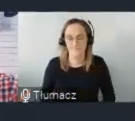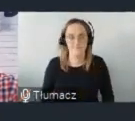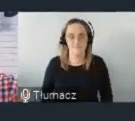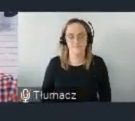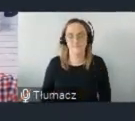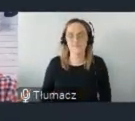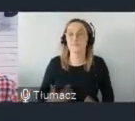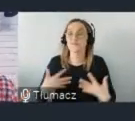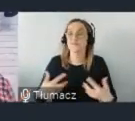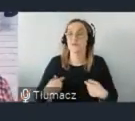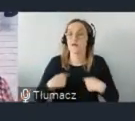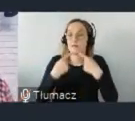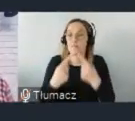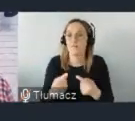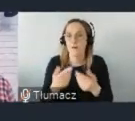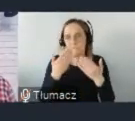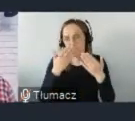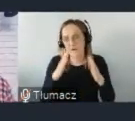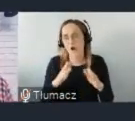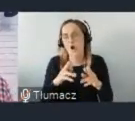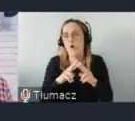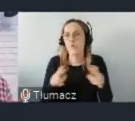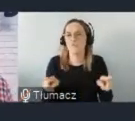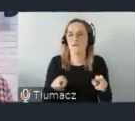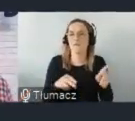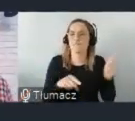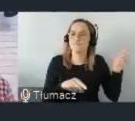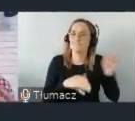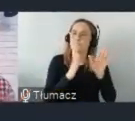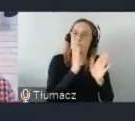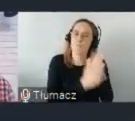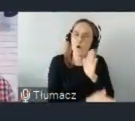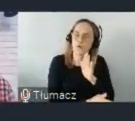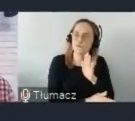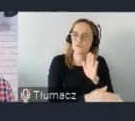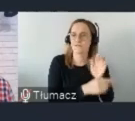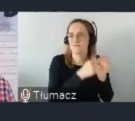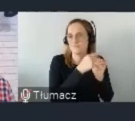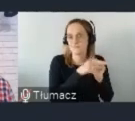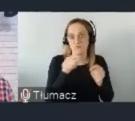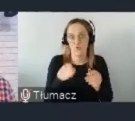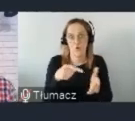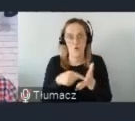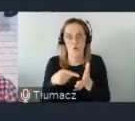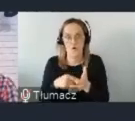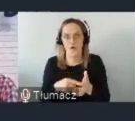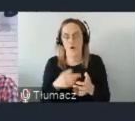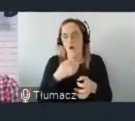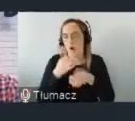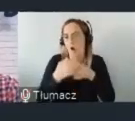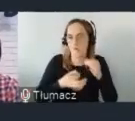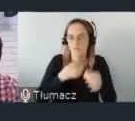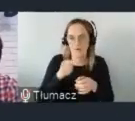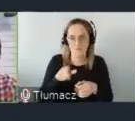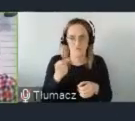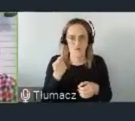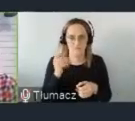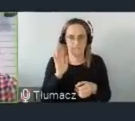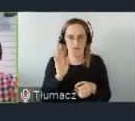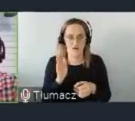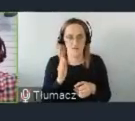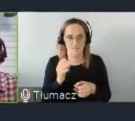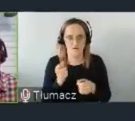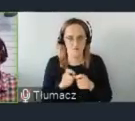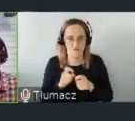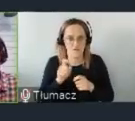I chciałem wam powiedzieć, pokazać, czym różni się tamta prosta HoloAR od tego studia. Nawet samo omówienie będzie już dla was